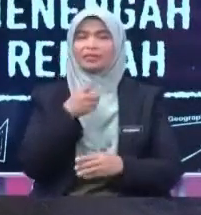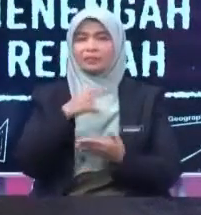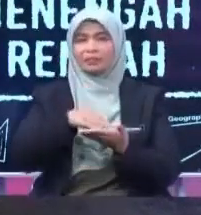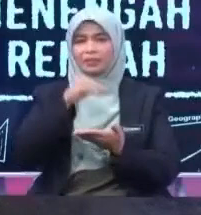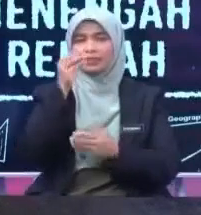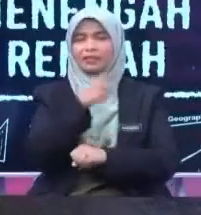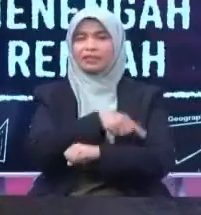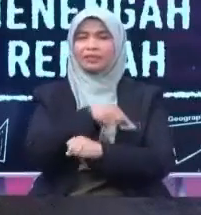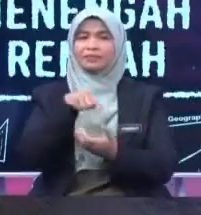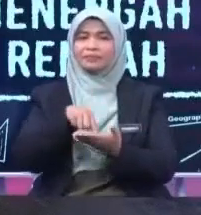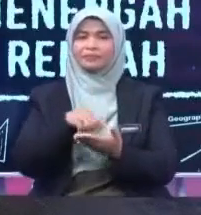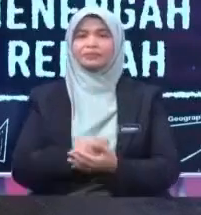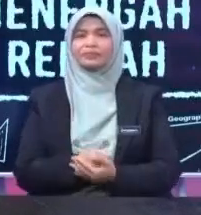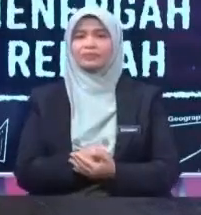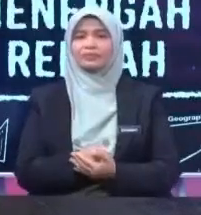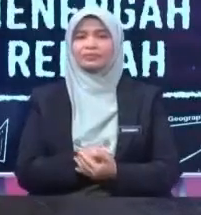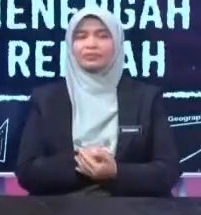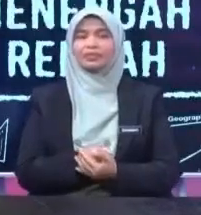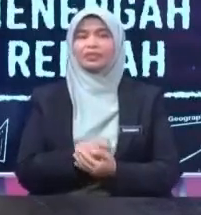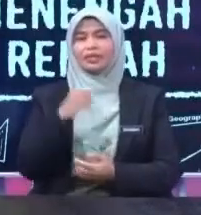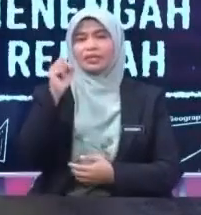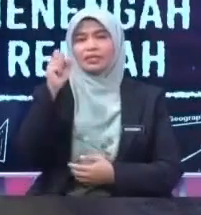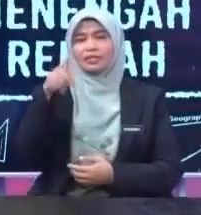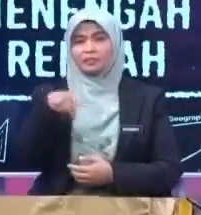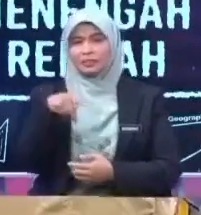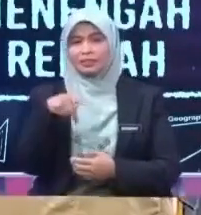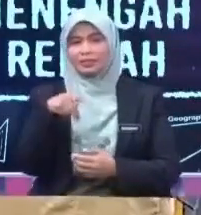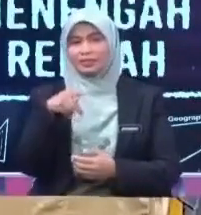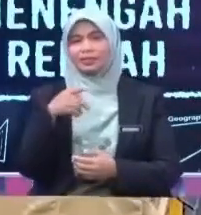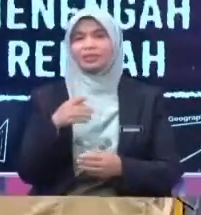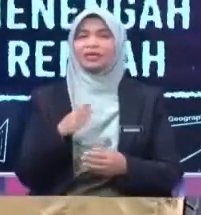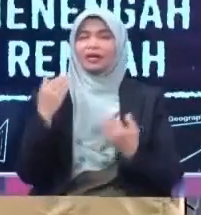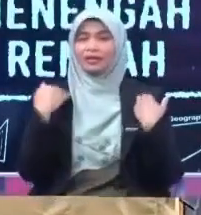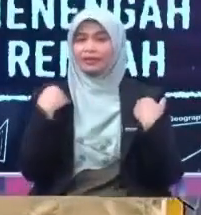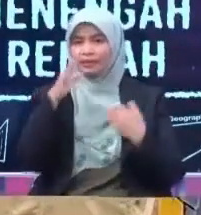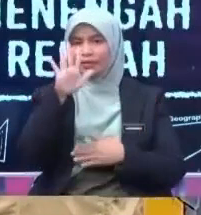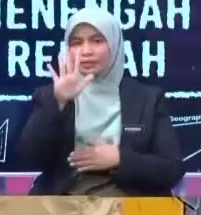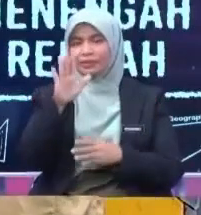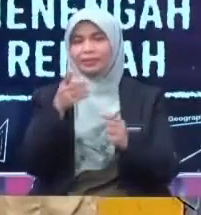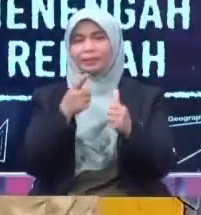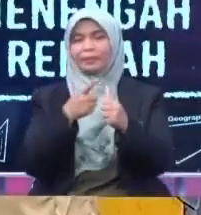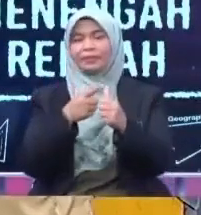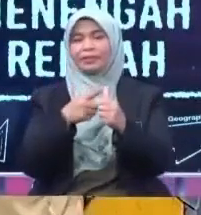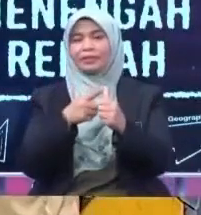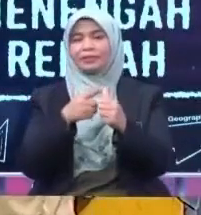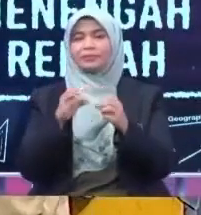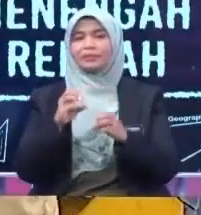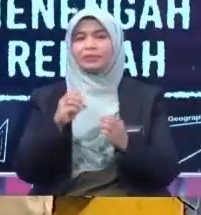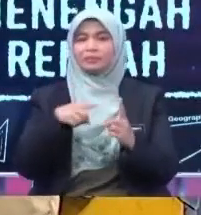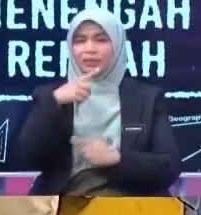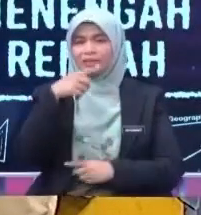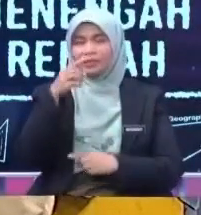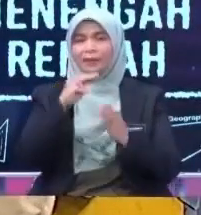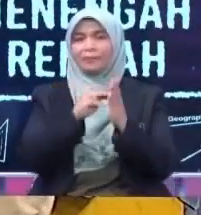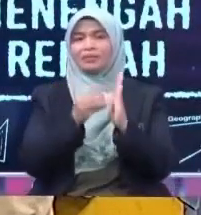hari ini? Dipersilakan Ustazah. Standard pembelajaran yang akan kita belajar ada 5. Yang pertama ialah menyatakan maksud